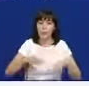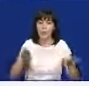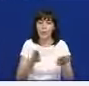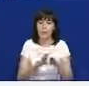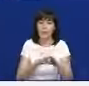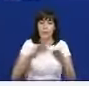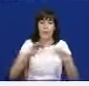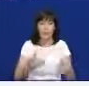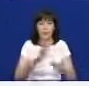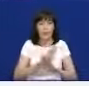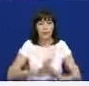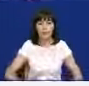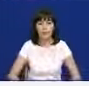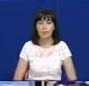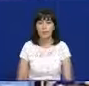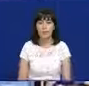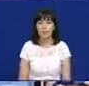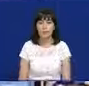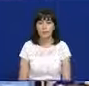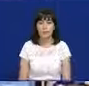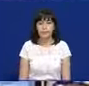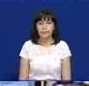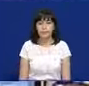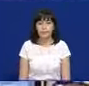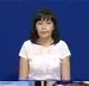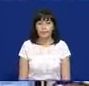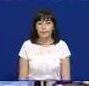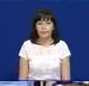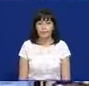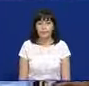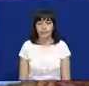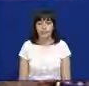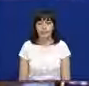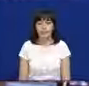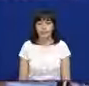жалыққан емес. Дидар Өмірзақова, Ерлан Тұралиев, Жазира Лекерова, оңтүстік ақпарат.